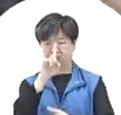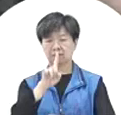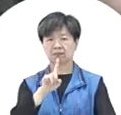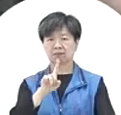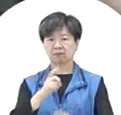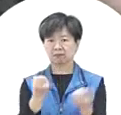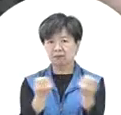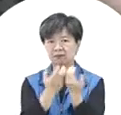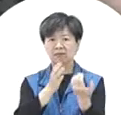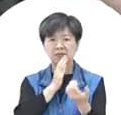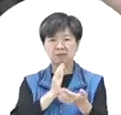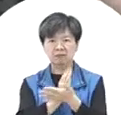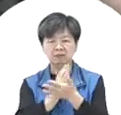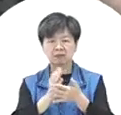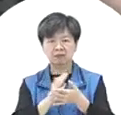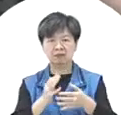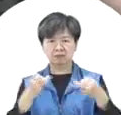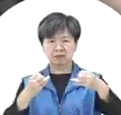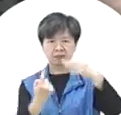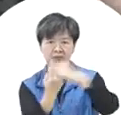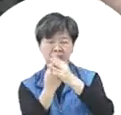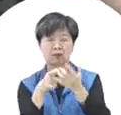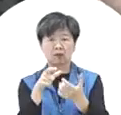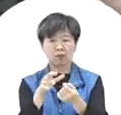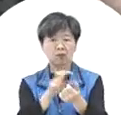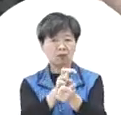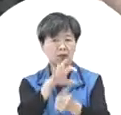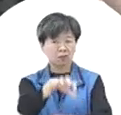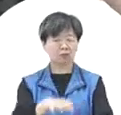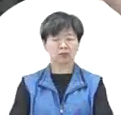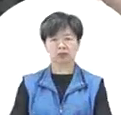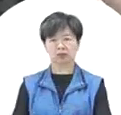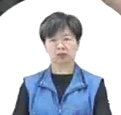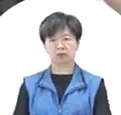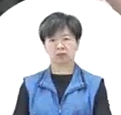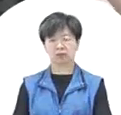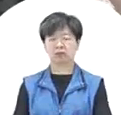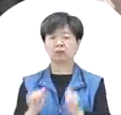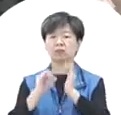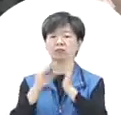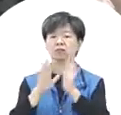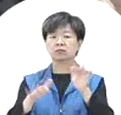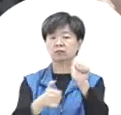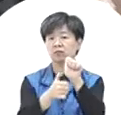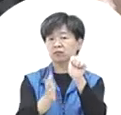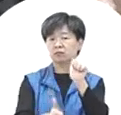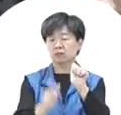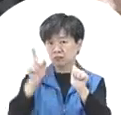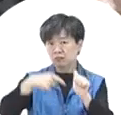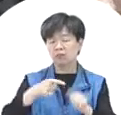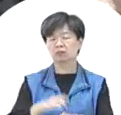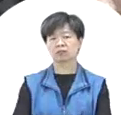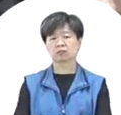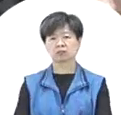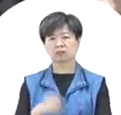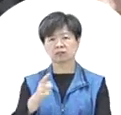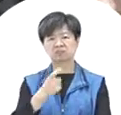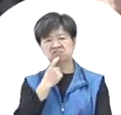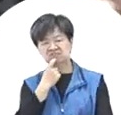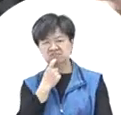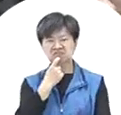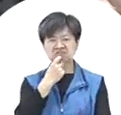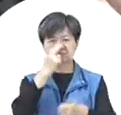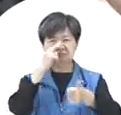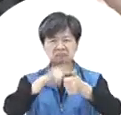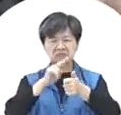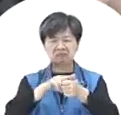生在被评鉴为优等的公托。那我就要求了我们社会局，今天是那个副局长，社会局来提供疑似受虐的